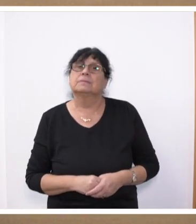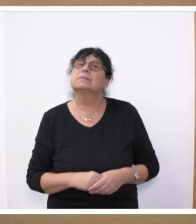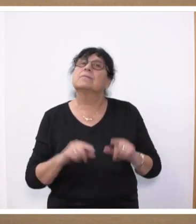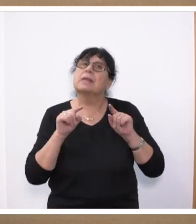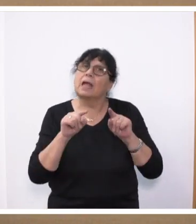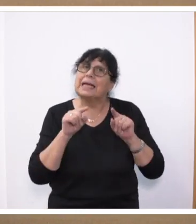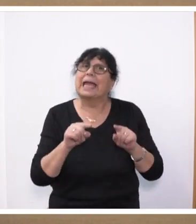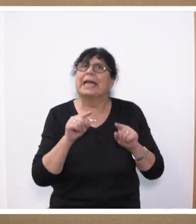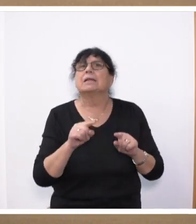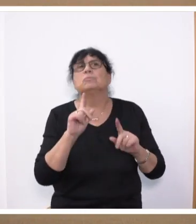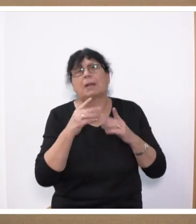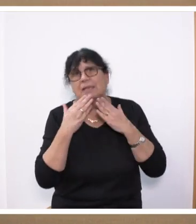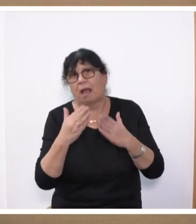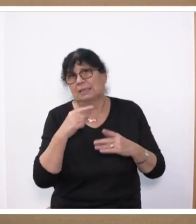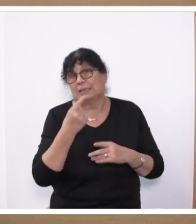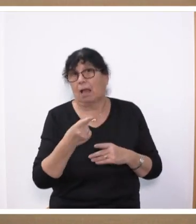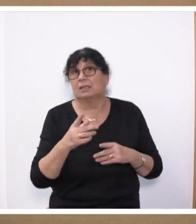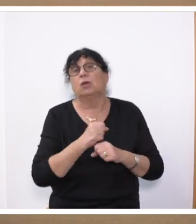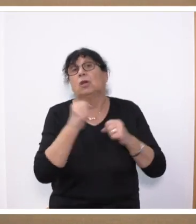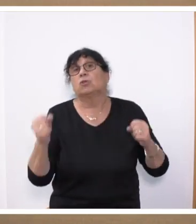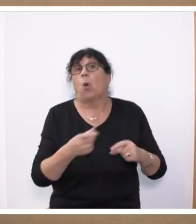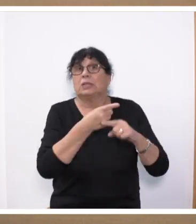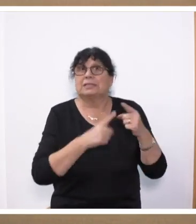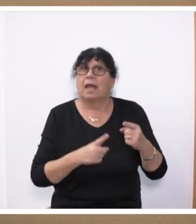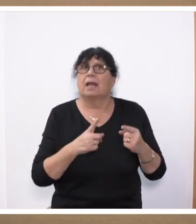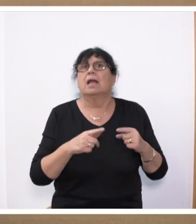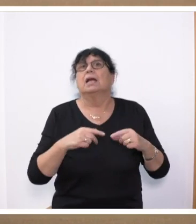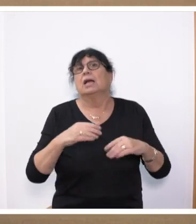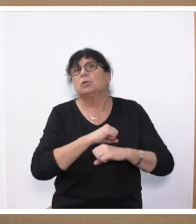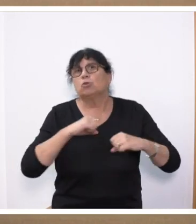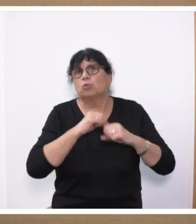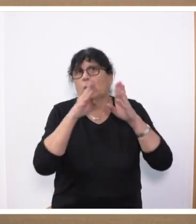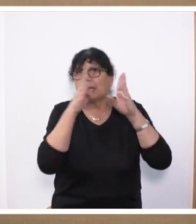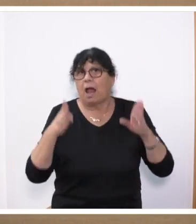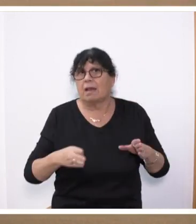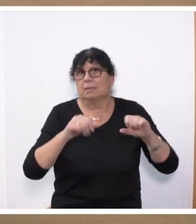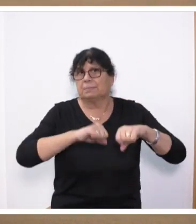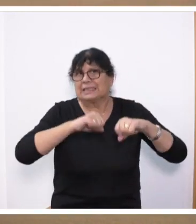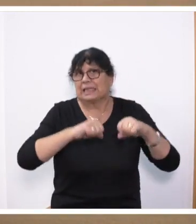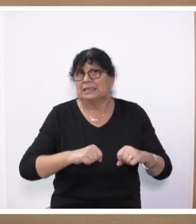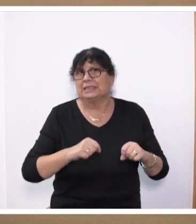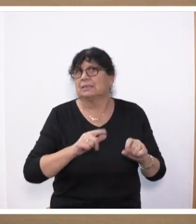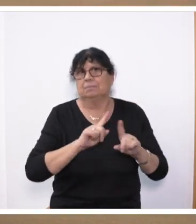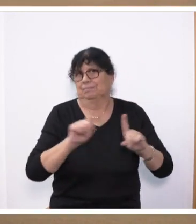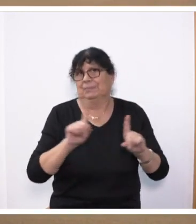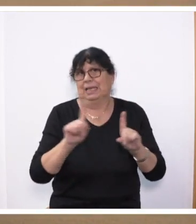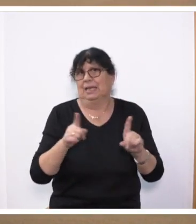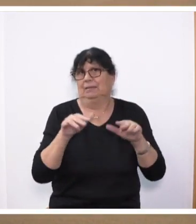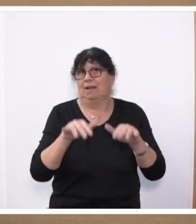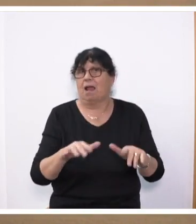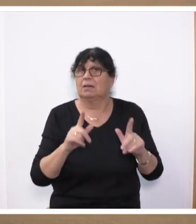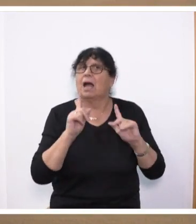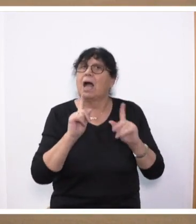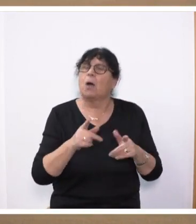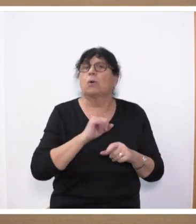Ihnen ist es mitunter zu verdanken, dass größtenteils Belegungen von Turnhallen vermieden werden konnte. Ein weiterer Grund hierfür war die schnelle,